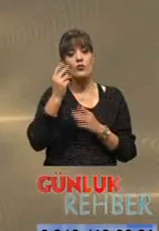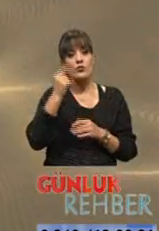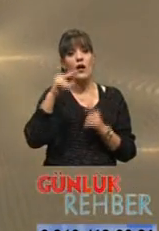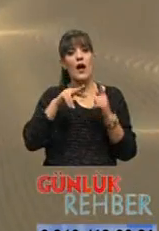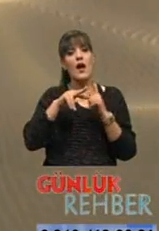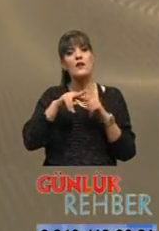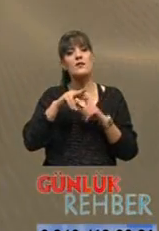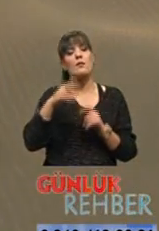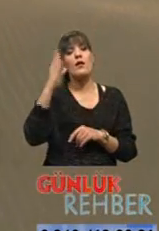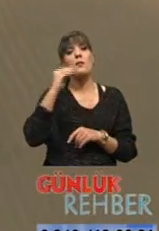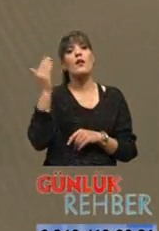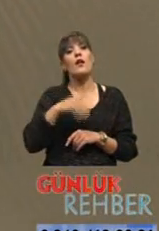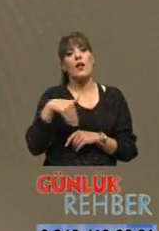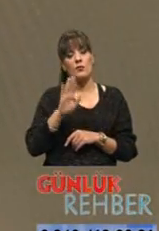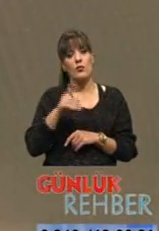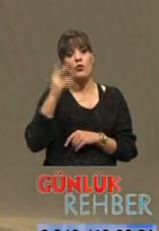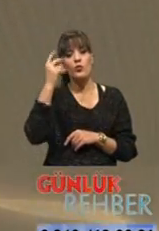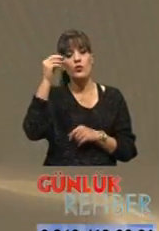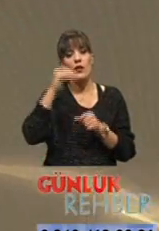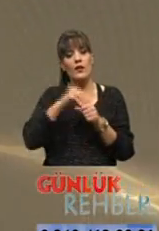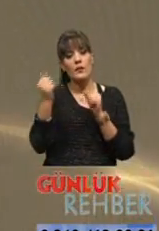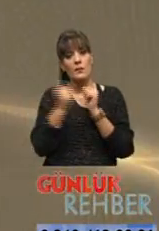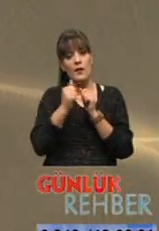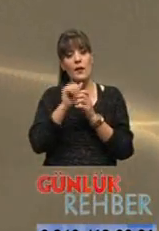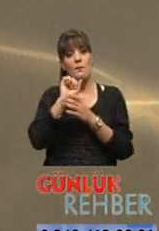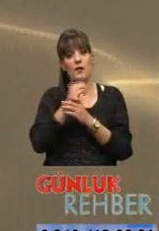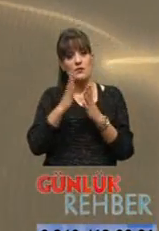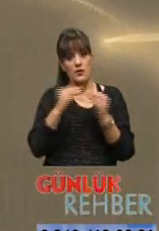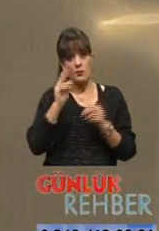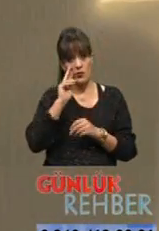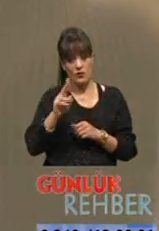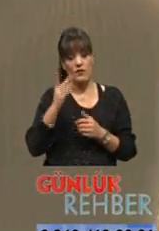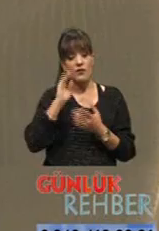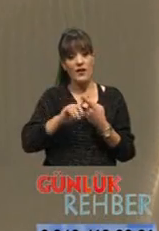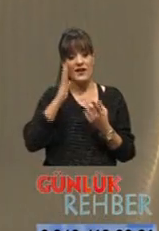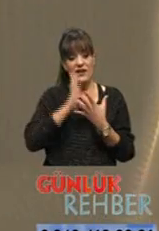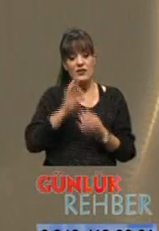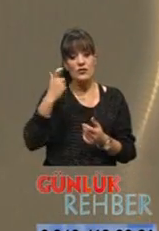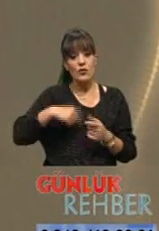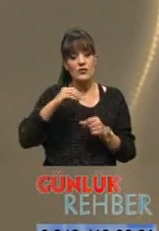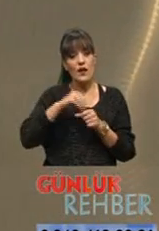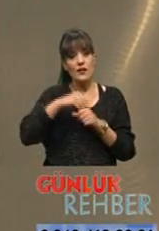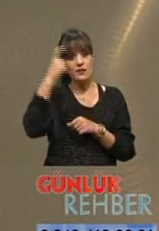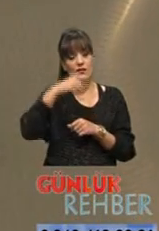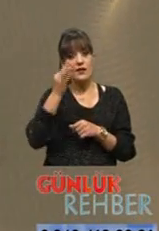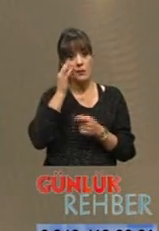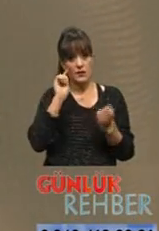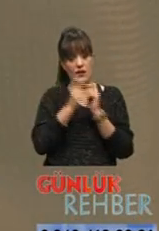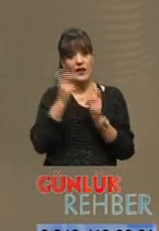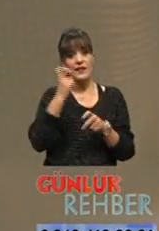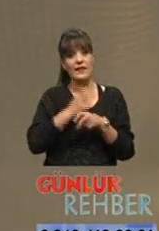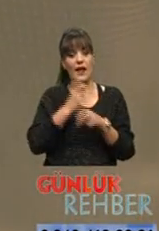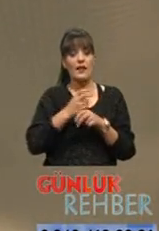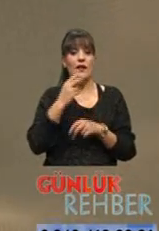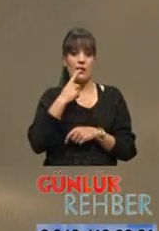da Alzheimer anlamına gelmiyor. Unutkanlıkla beraber beceri kaybı görülüyor ve kişilik özellikleri değişim gösteriyorsa tehlike